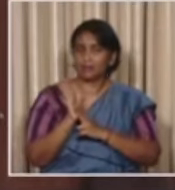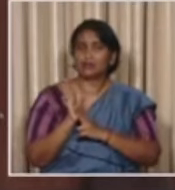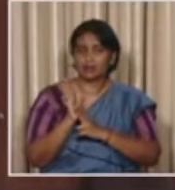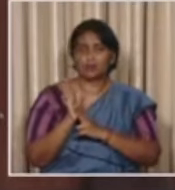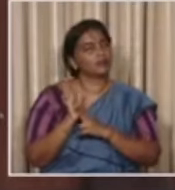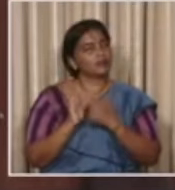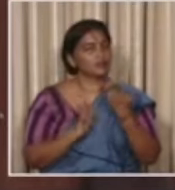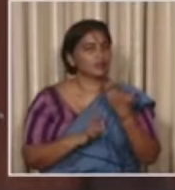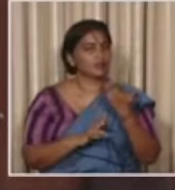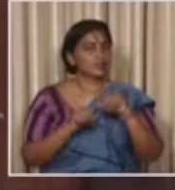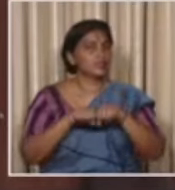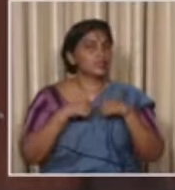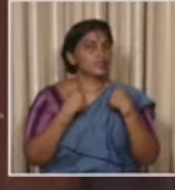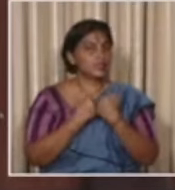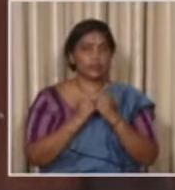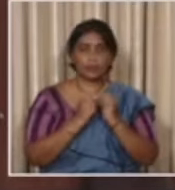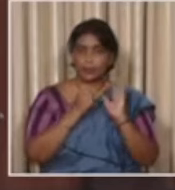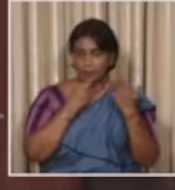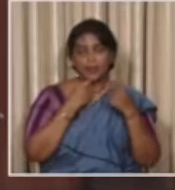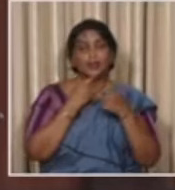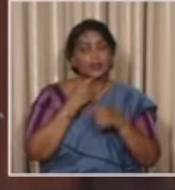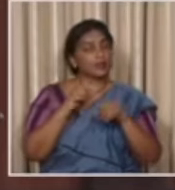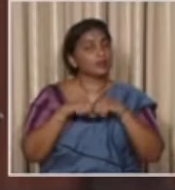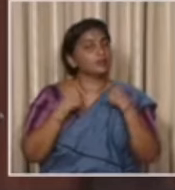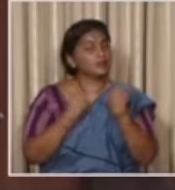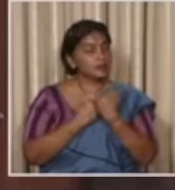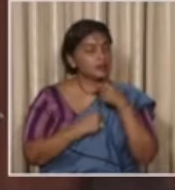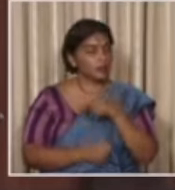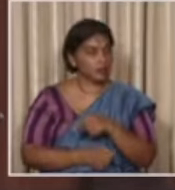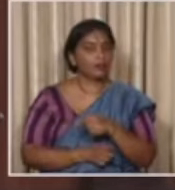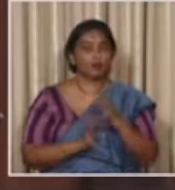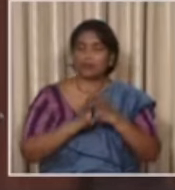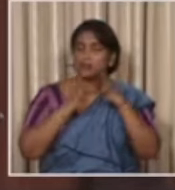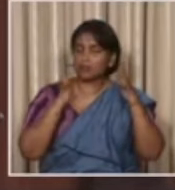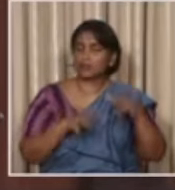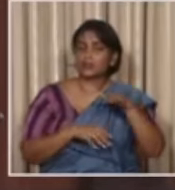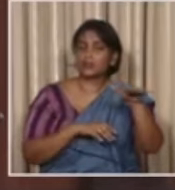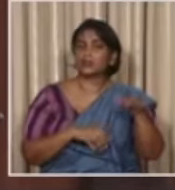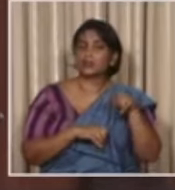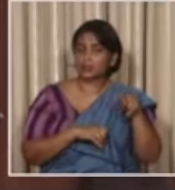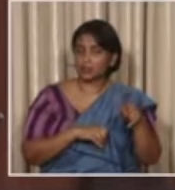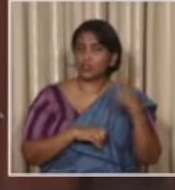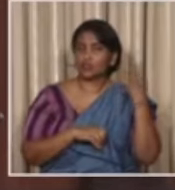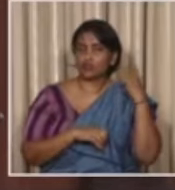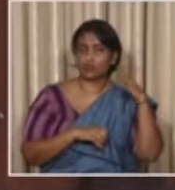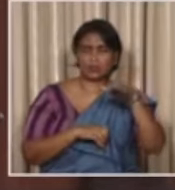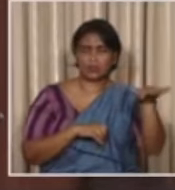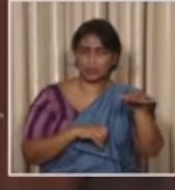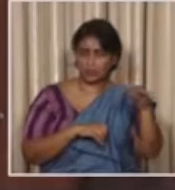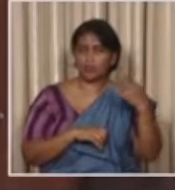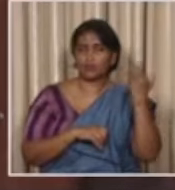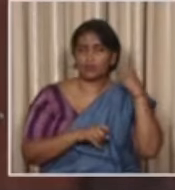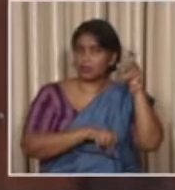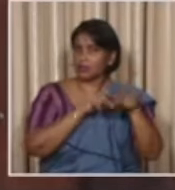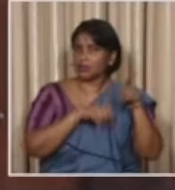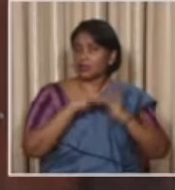ඉමානිය නෙන්ජංගල් කියලා සංවිධානයක් ආරම්භ කරනවා. මේ සංවිධානය හරහා විශාල ඒ සමාජයදල මේක ඉස්ලාමීය සමාජයවත් මේ මුස්ලිම්